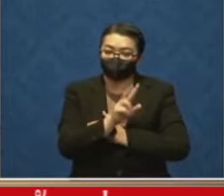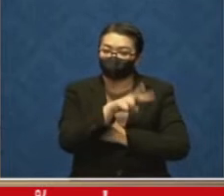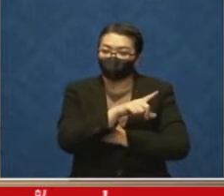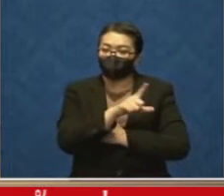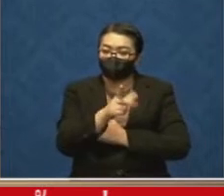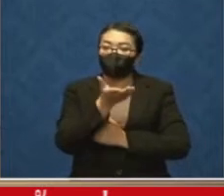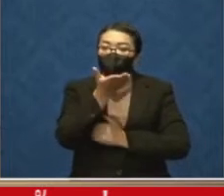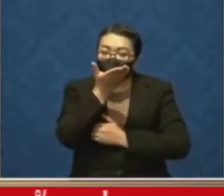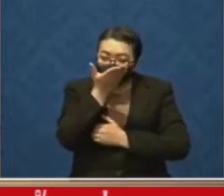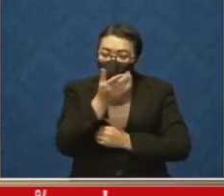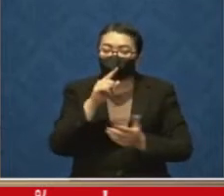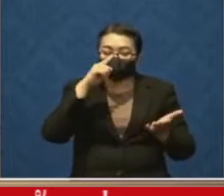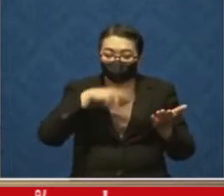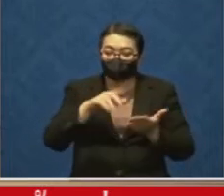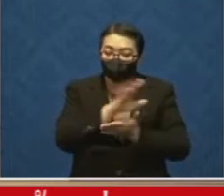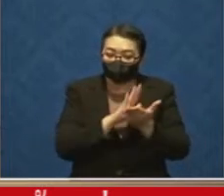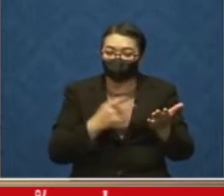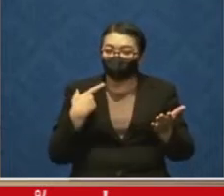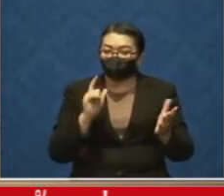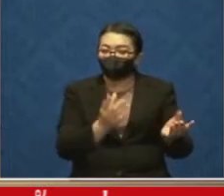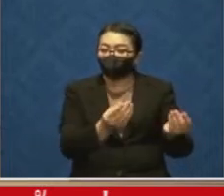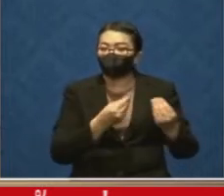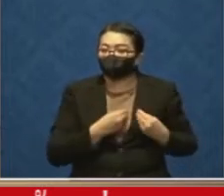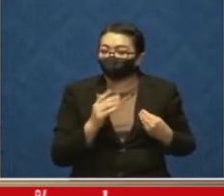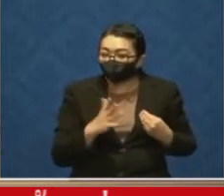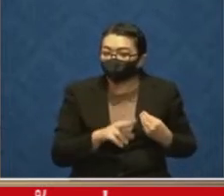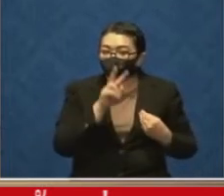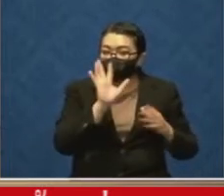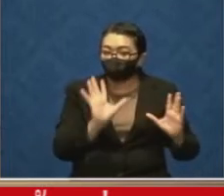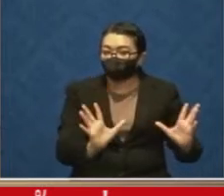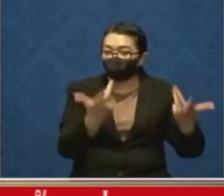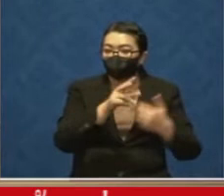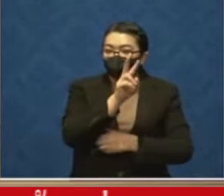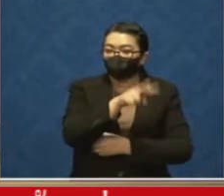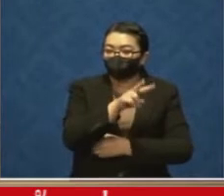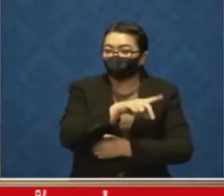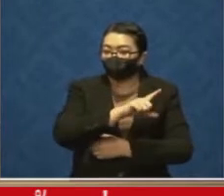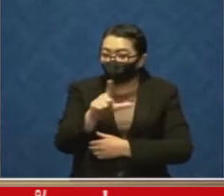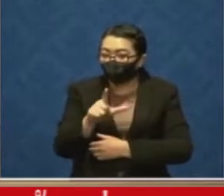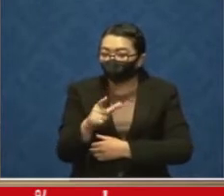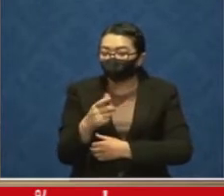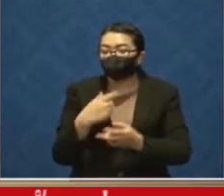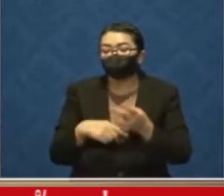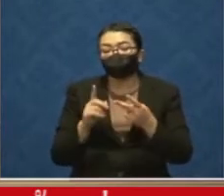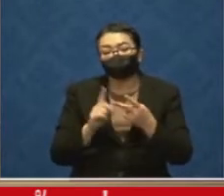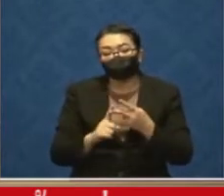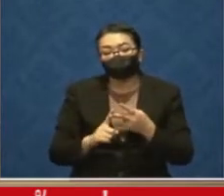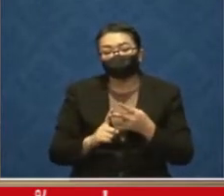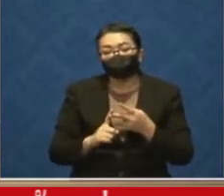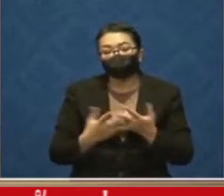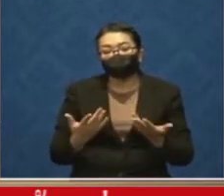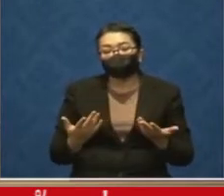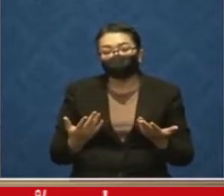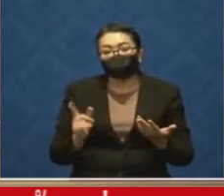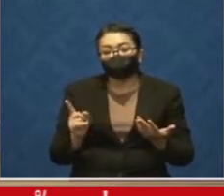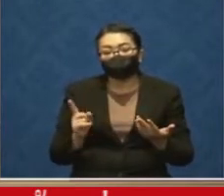บทาน ัโยคมตรี ครับ